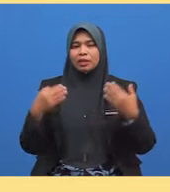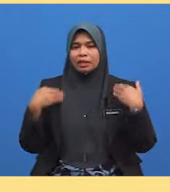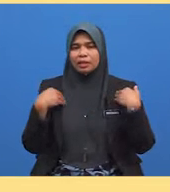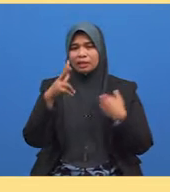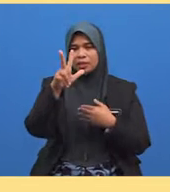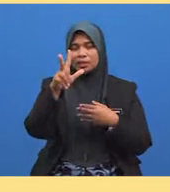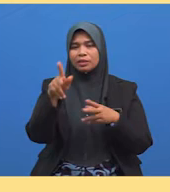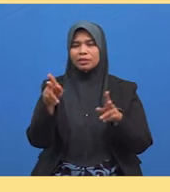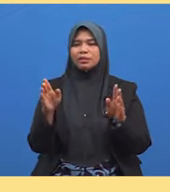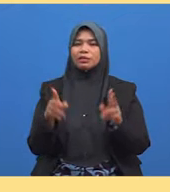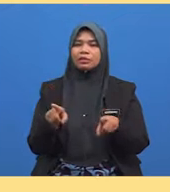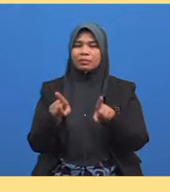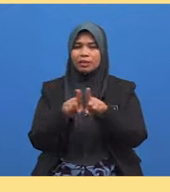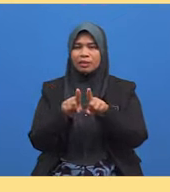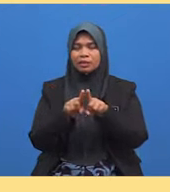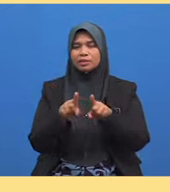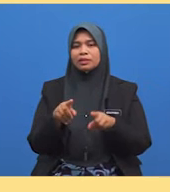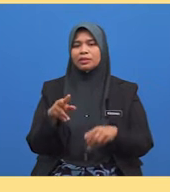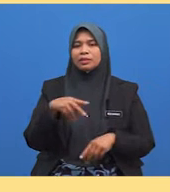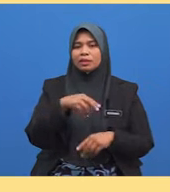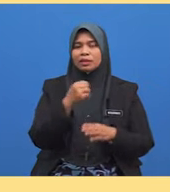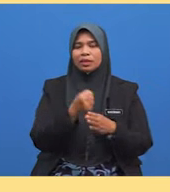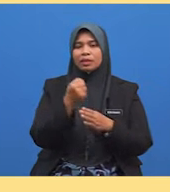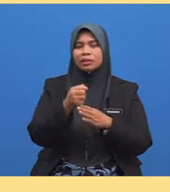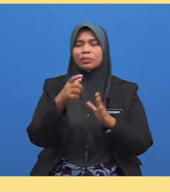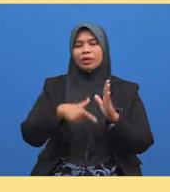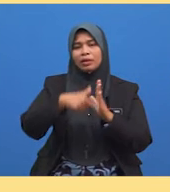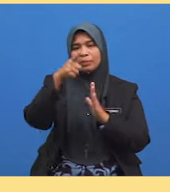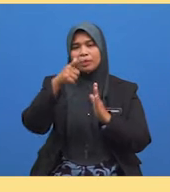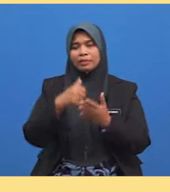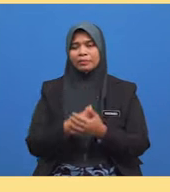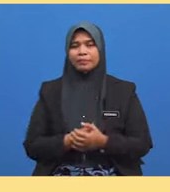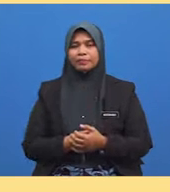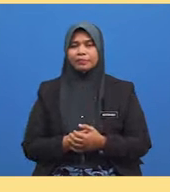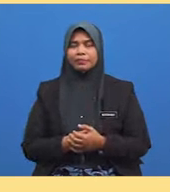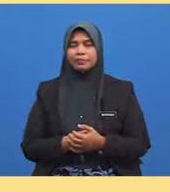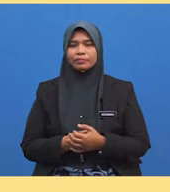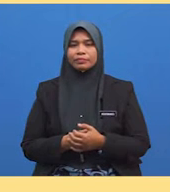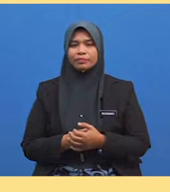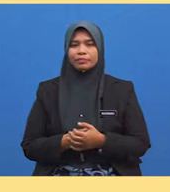tiga pasang kaki atau mempunyai lebih daripada tiga pasang kaki,